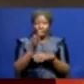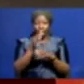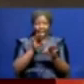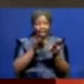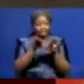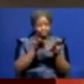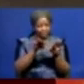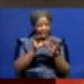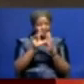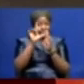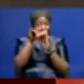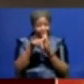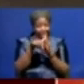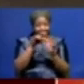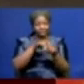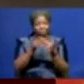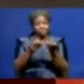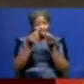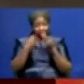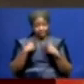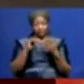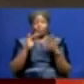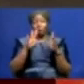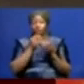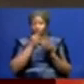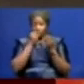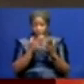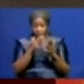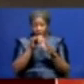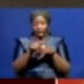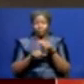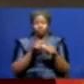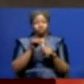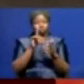zaidi tutakuwa tunakupasha mengi kuhusiana na yale ambayo yanajiri.